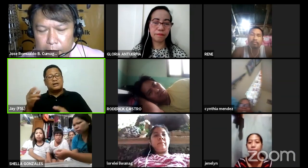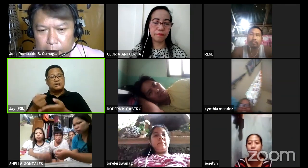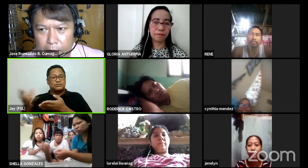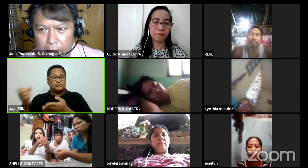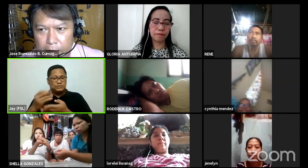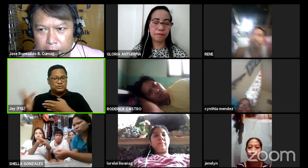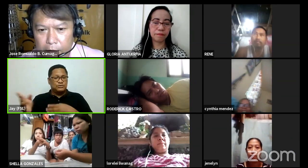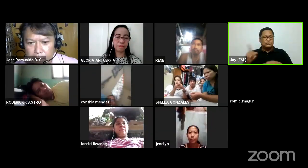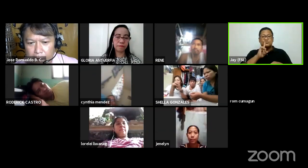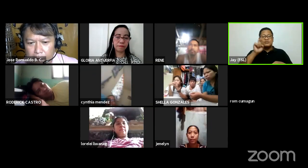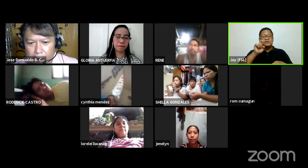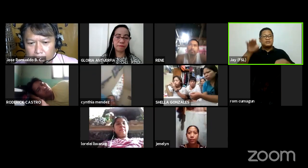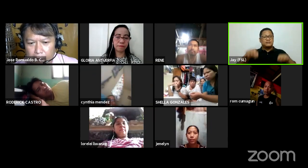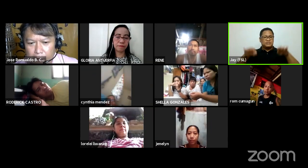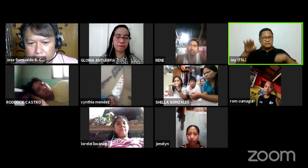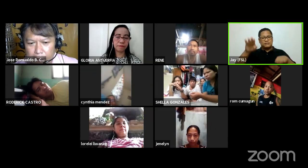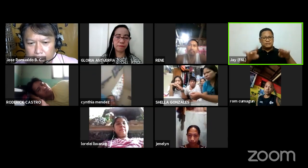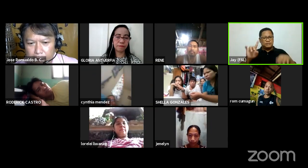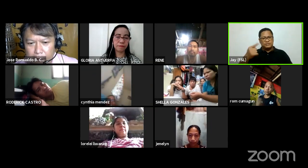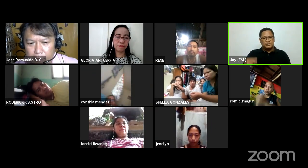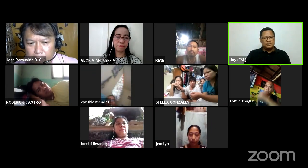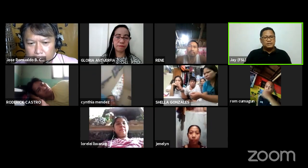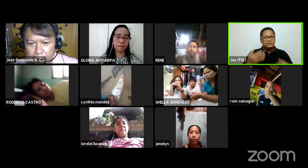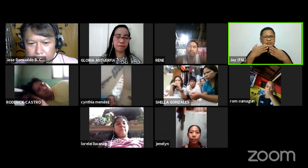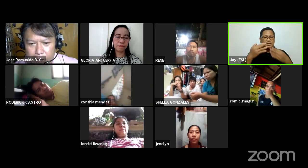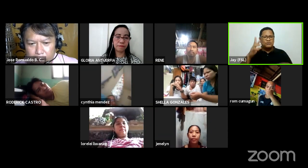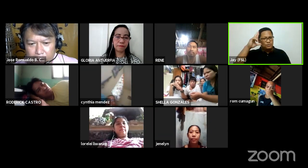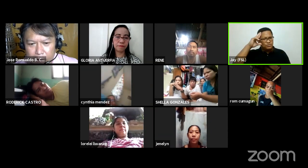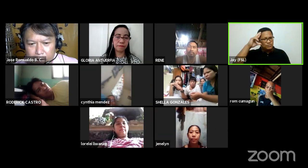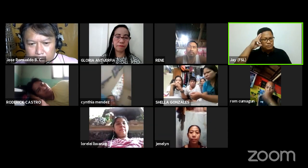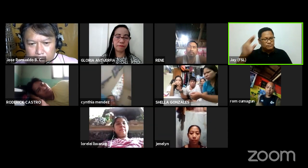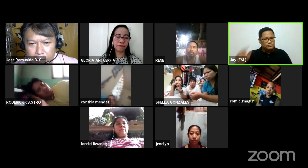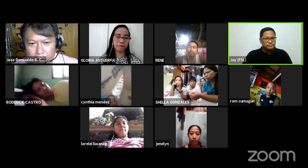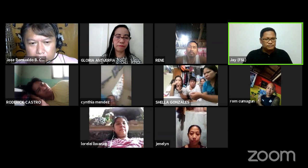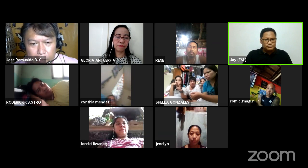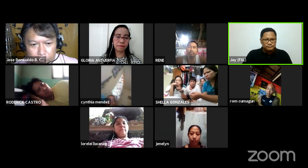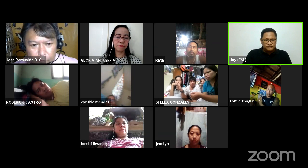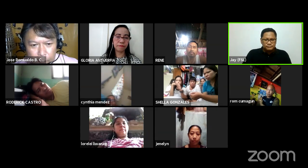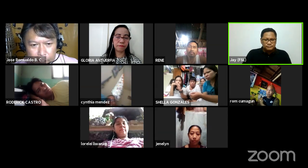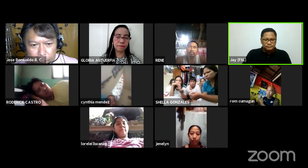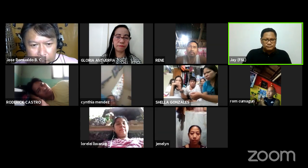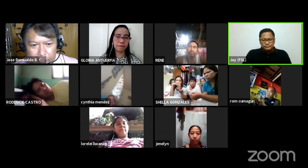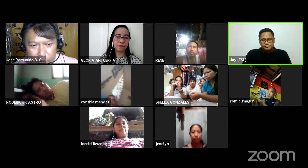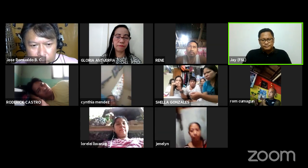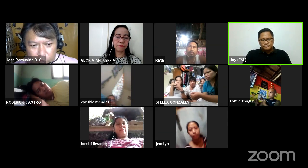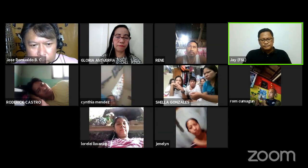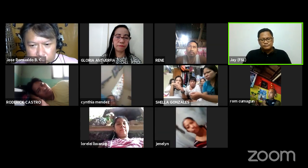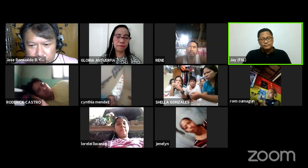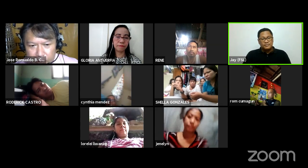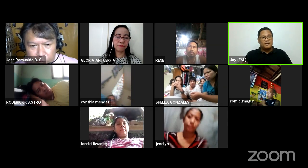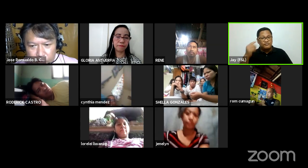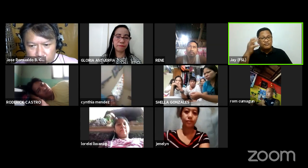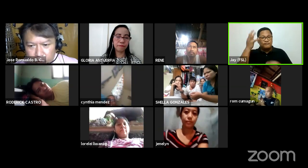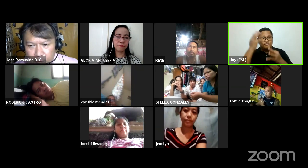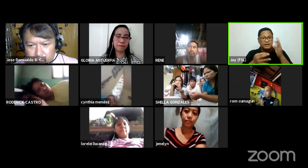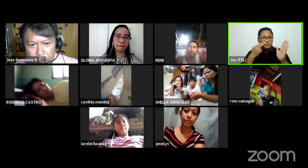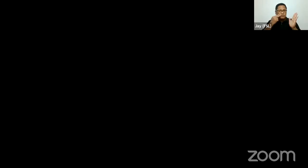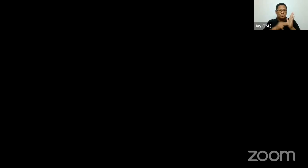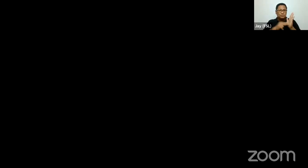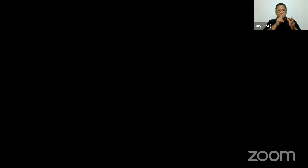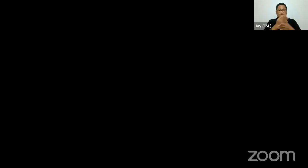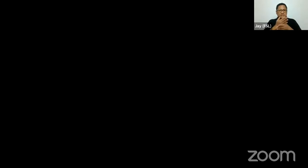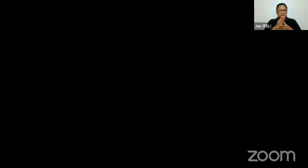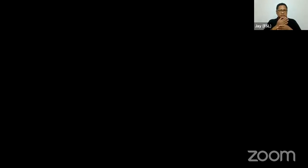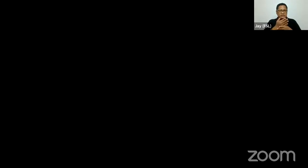kailangan mabalansin lang palagi yan. Okay, salamat Tom. Okay, thank you Mario. Okay, for the final note, isishare ko